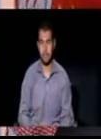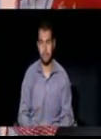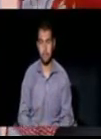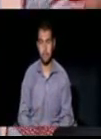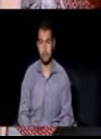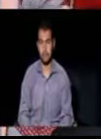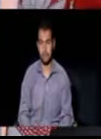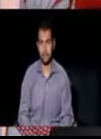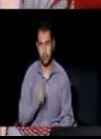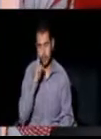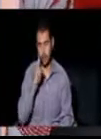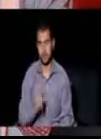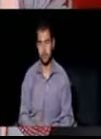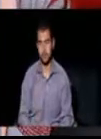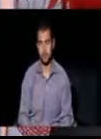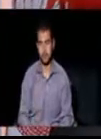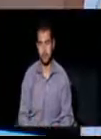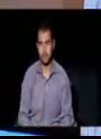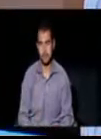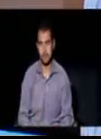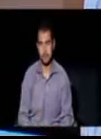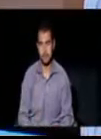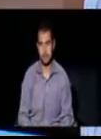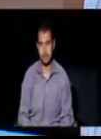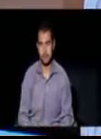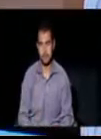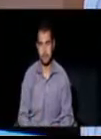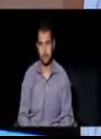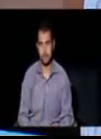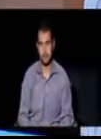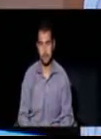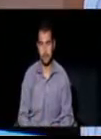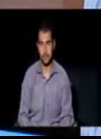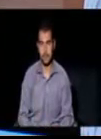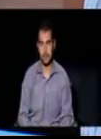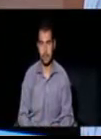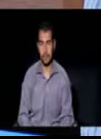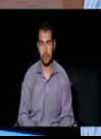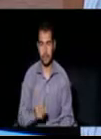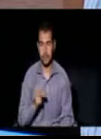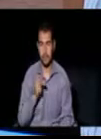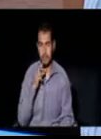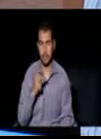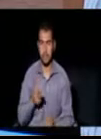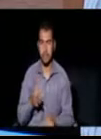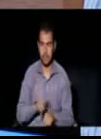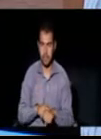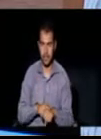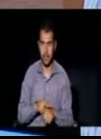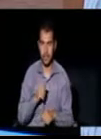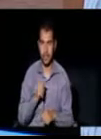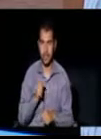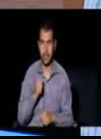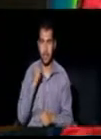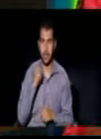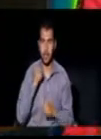ان شاء الله. الحمد لله. قمر كلميني انت اكتر تاني عن المبادره، يعني خلي الناس يتفاعلوا اكتر عشان اللي عايز يدخل